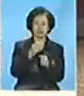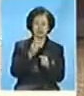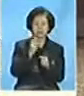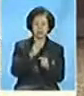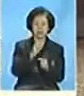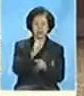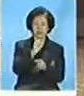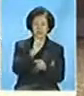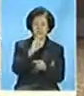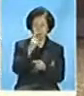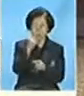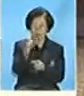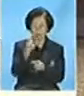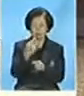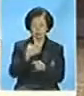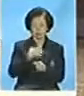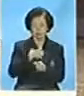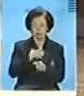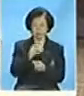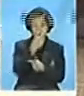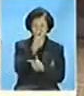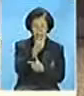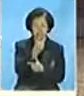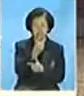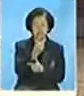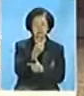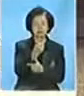ม่ๆก็คือการที่เห็นว่